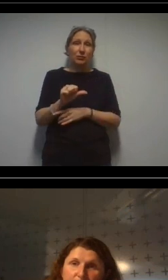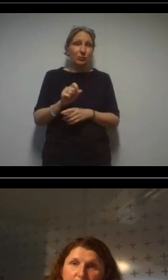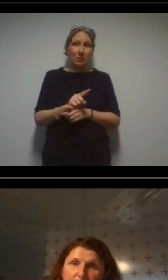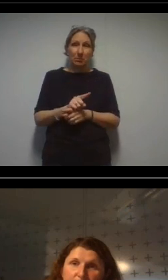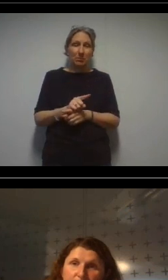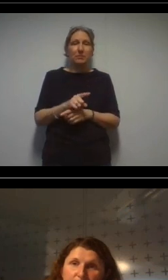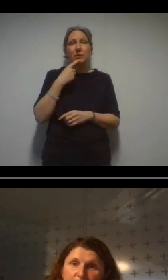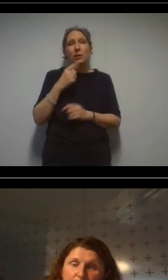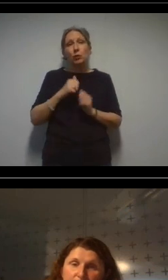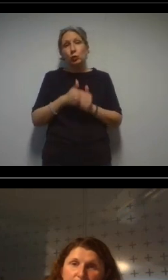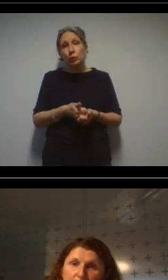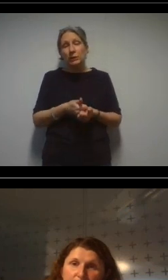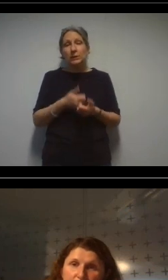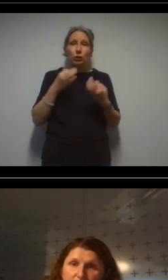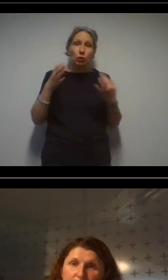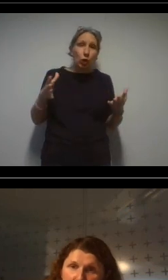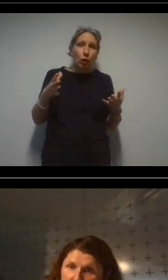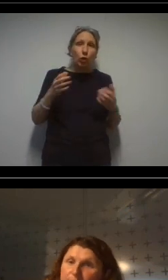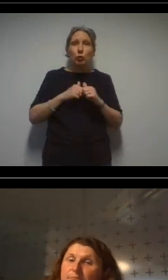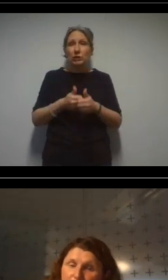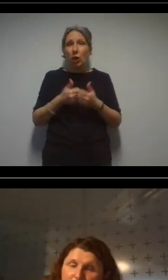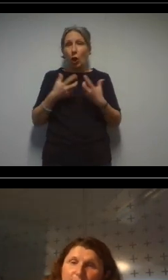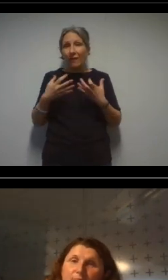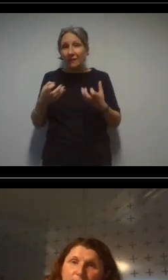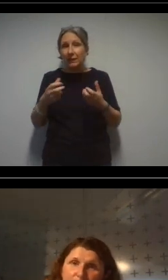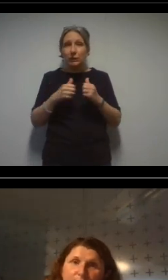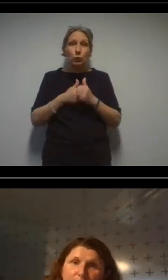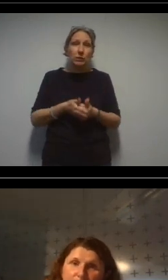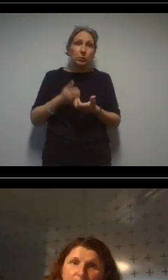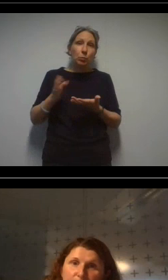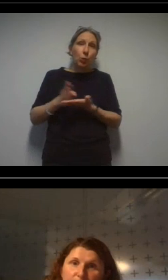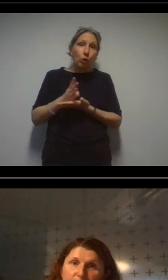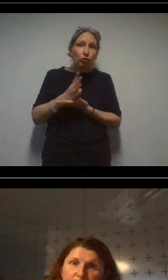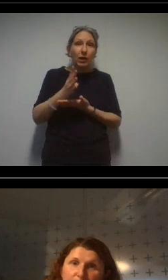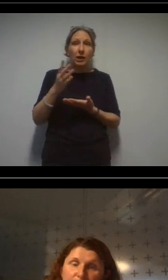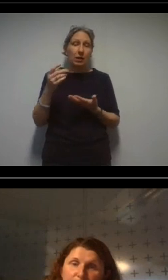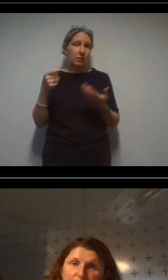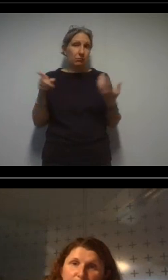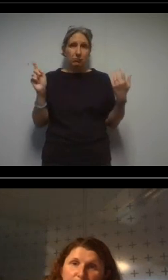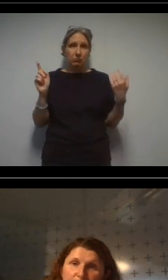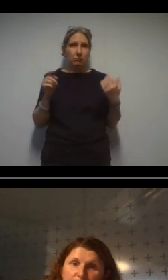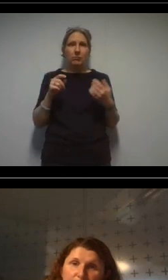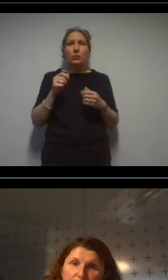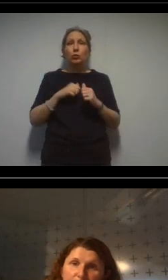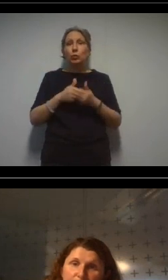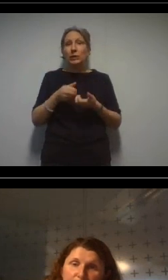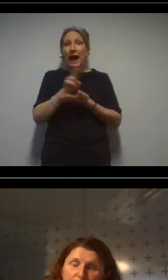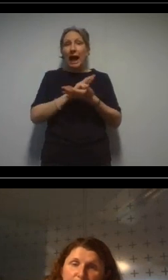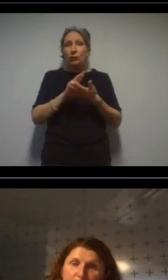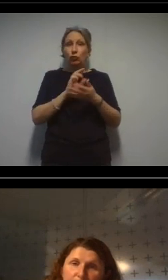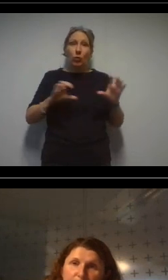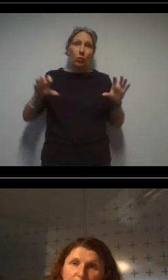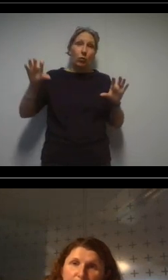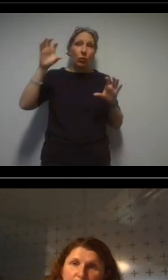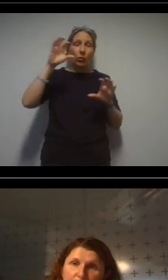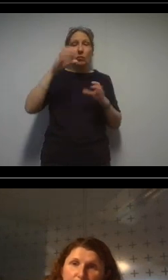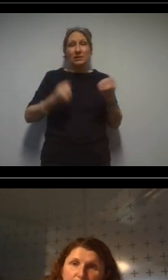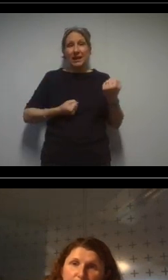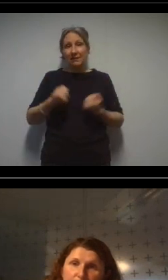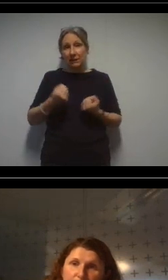qu'on a, l'envie qu'on a, le projet ou la politique du moment, on s'y engage ou pas. Et puis d'une région à l'autre ou d'un service à l'autre, ça peut